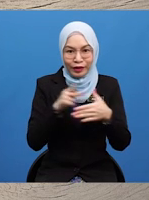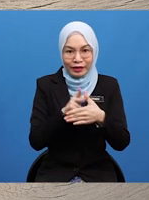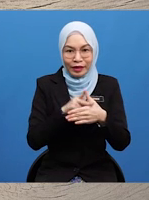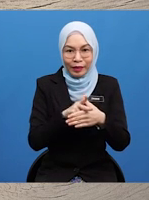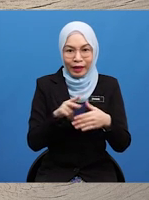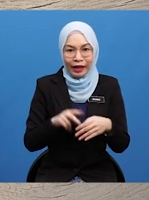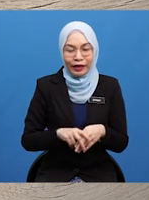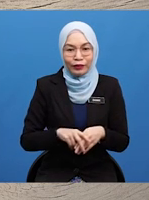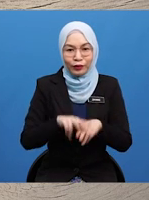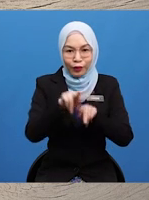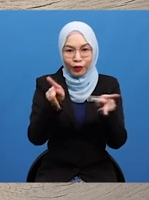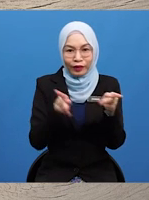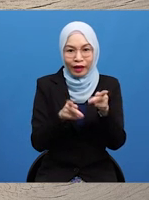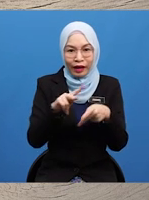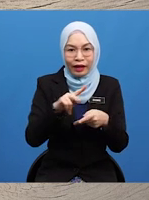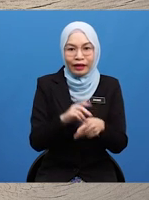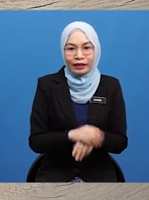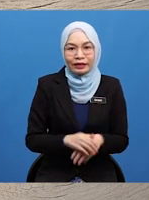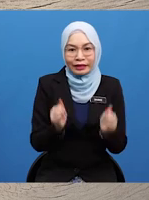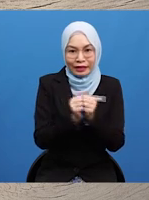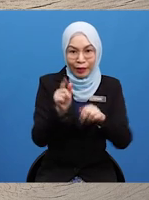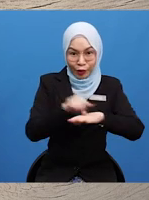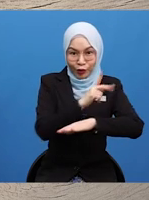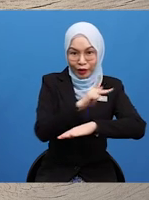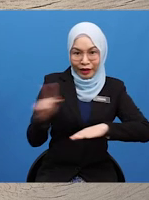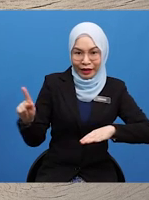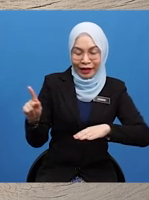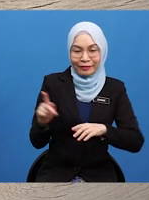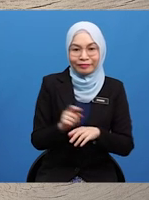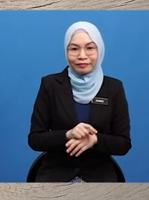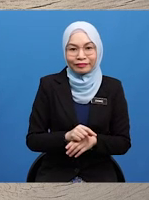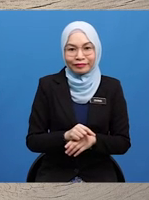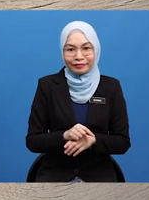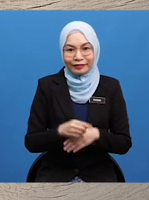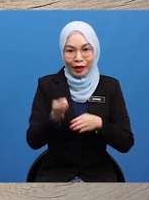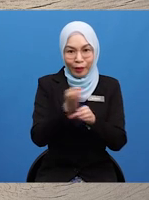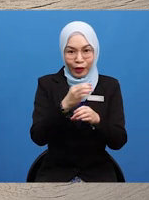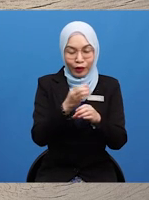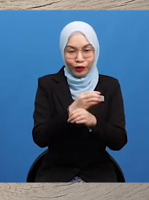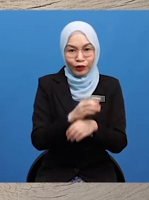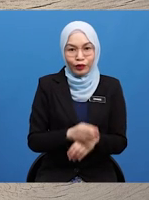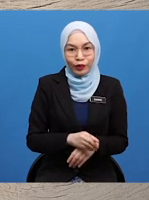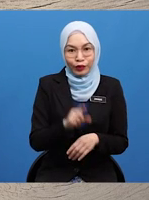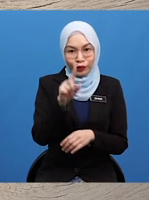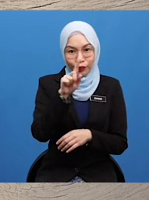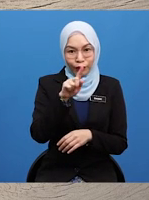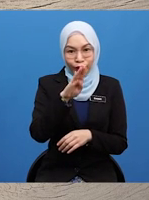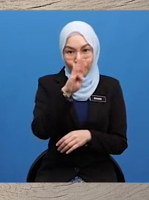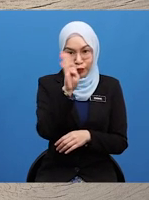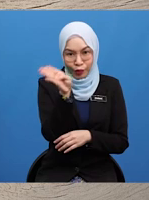yang bersaiz 1 cm darab 1 cm darab 1